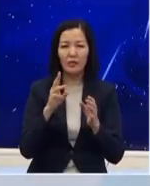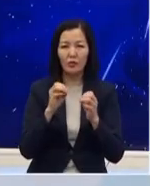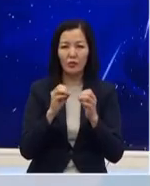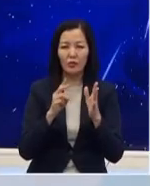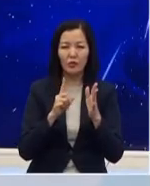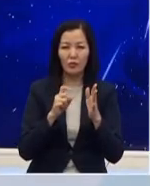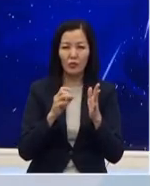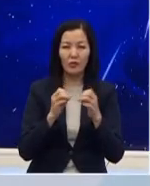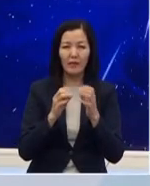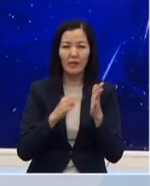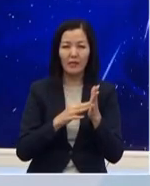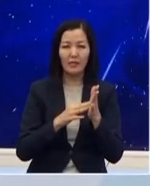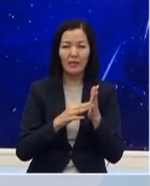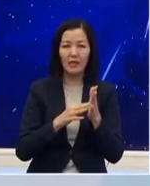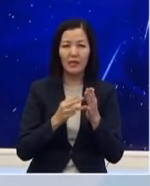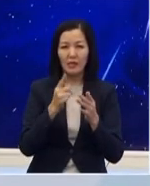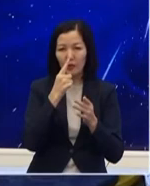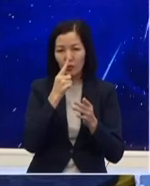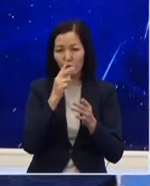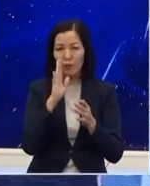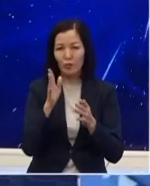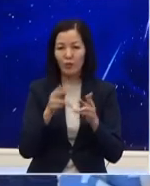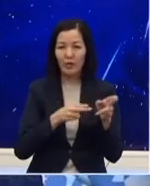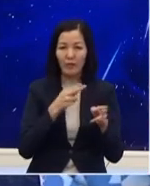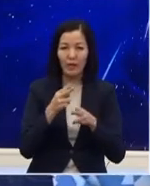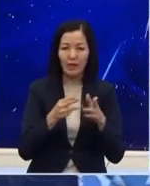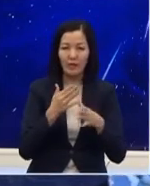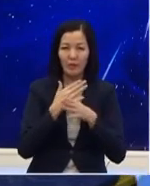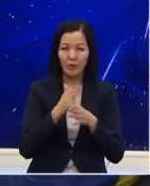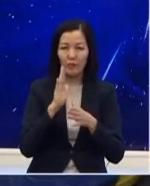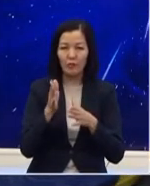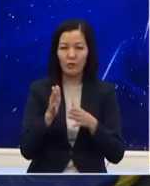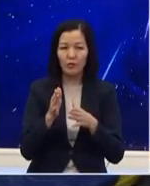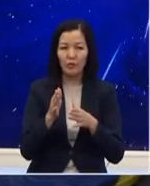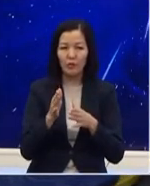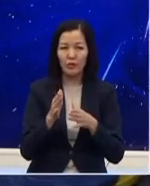119. Далее у меня вот операция будет. Тренер обещал помочь с операцией.